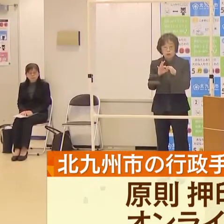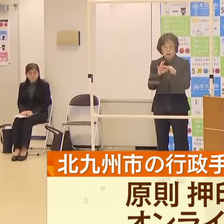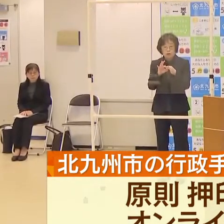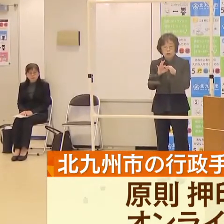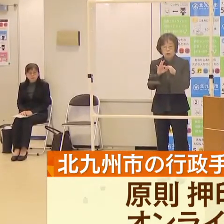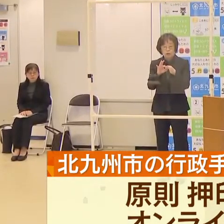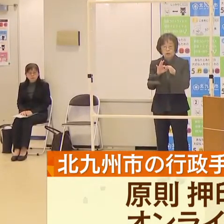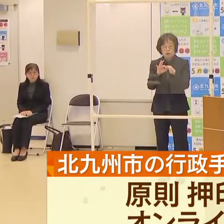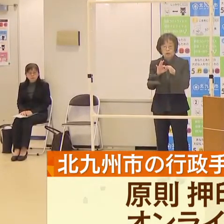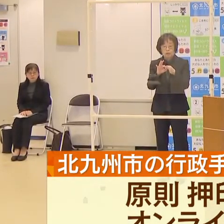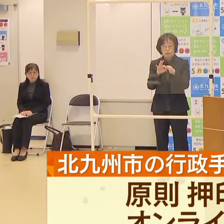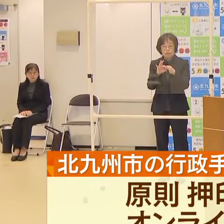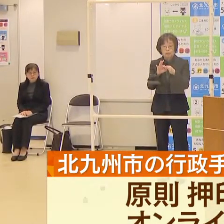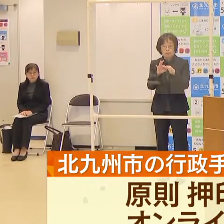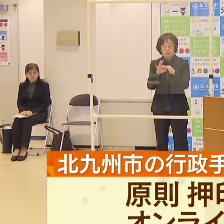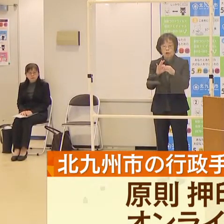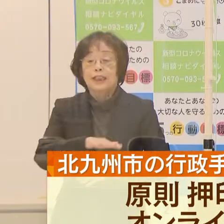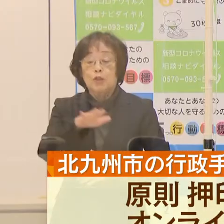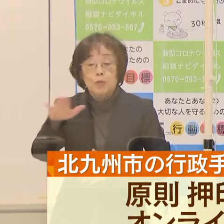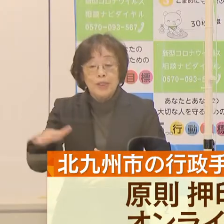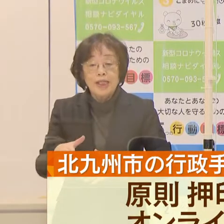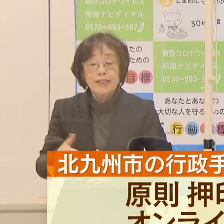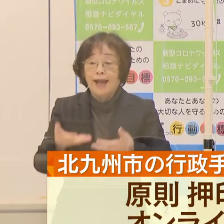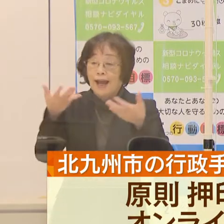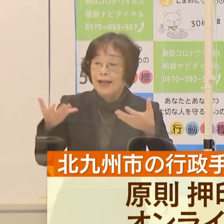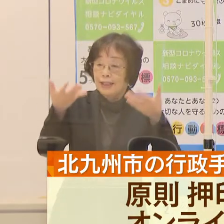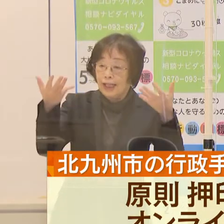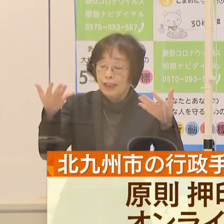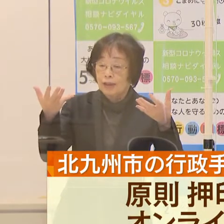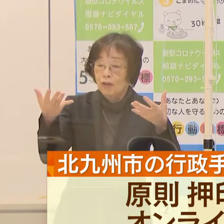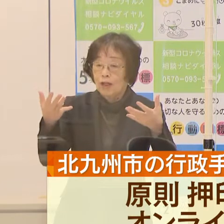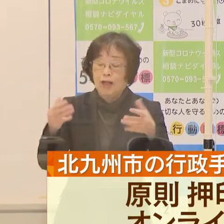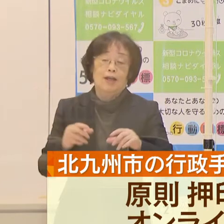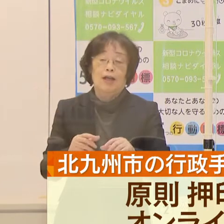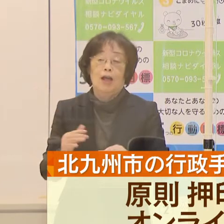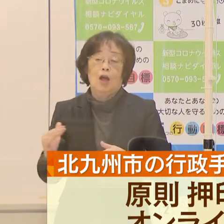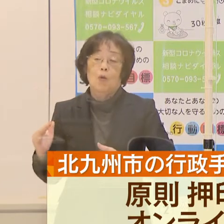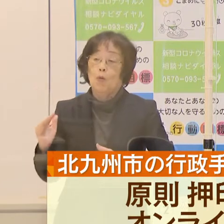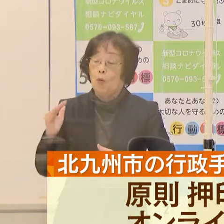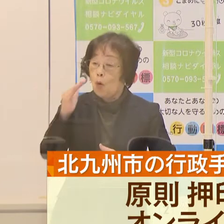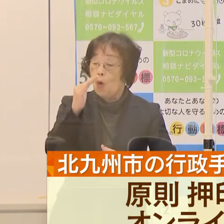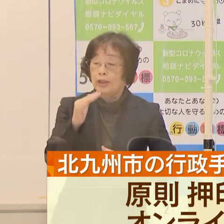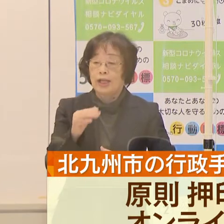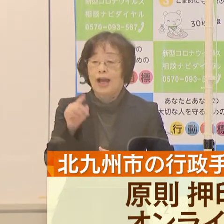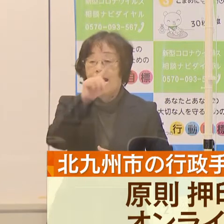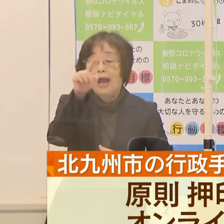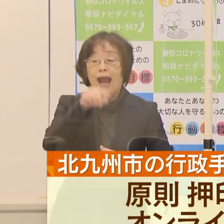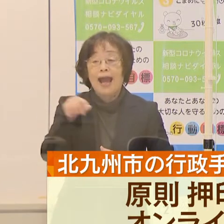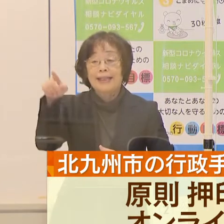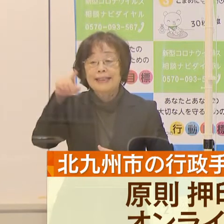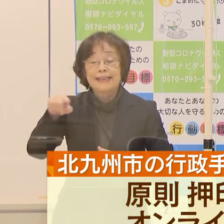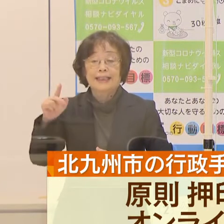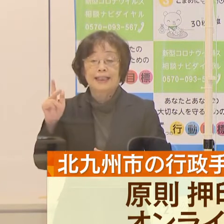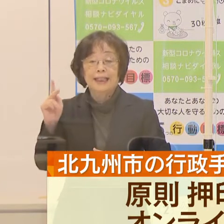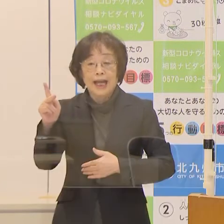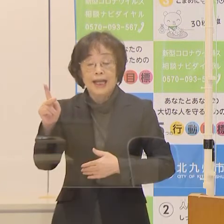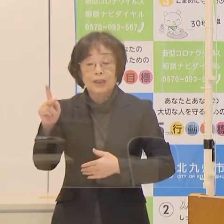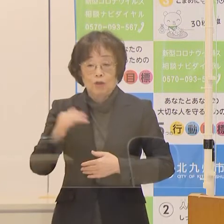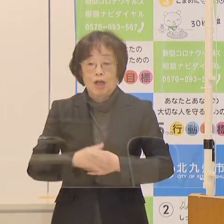市の行政手続きで原則押印の義務付けを廃止するとともに、オンライン化を図る方針を明らかにし